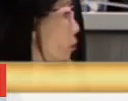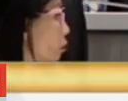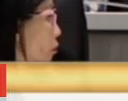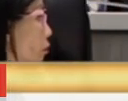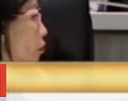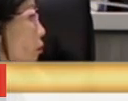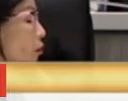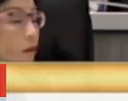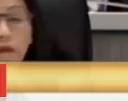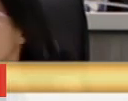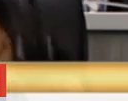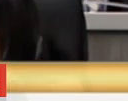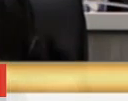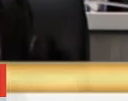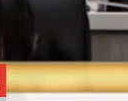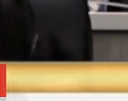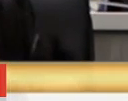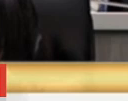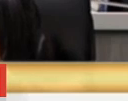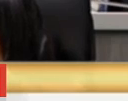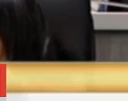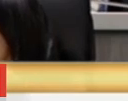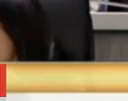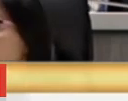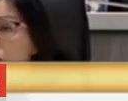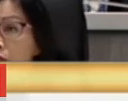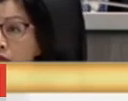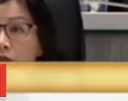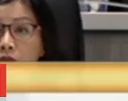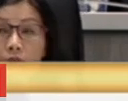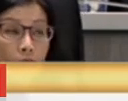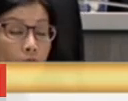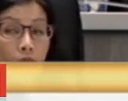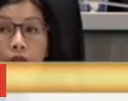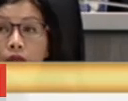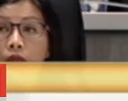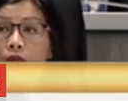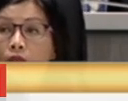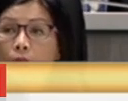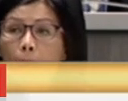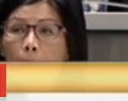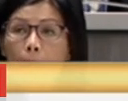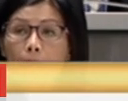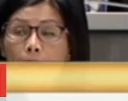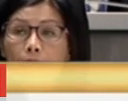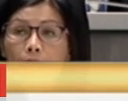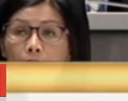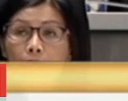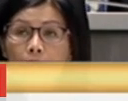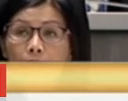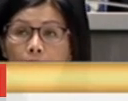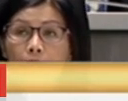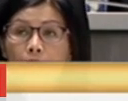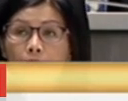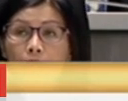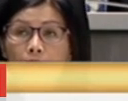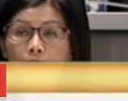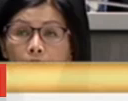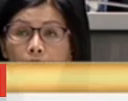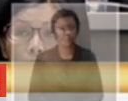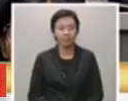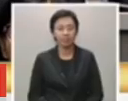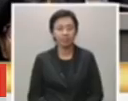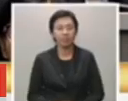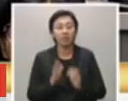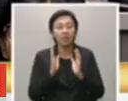ที่เรียนว่าไม่ตรงเป้าหมายความว่ายังไงครับคนรับประโยชน์จริงๆจากนโยบายคืนภาษีของชิมช็อปใช้เนี่ย